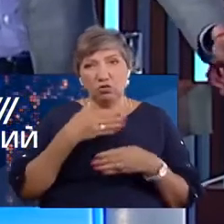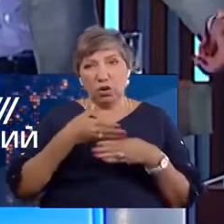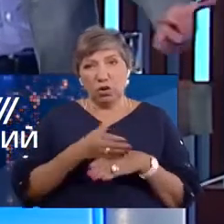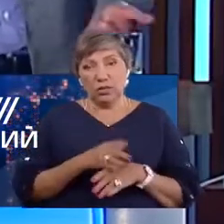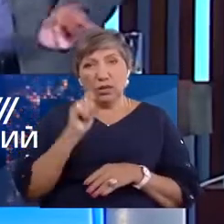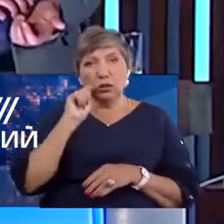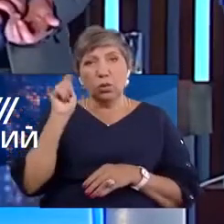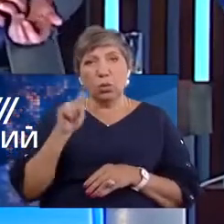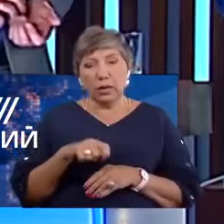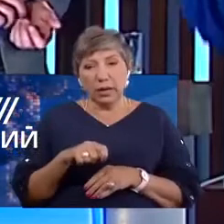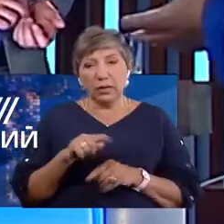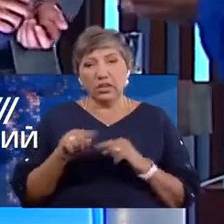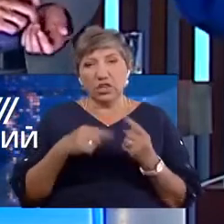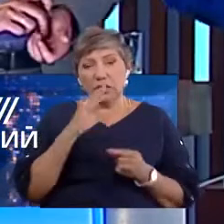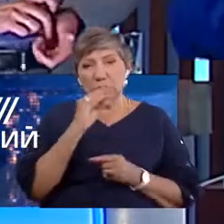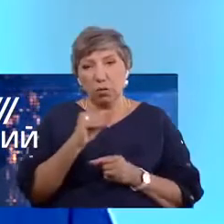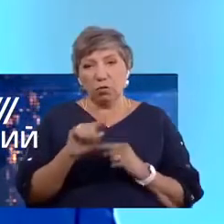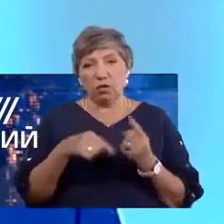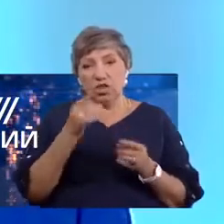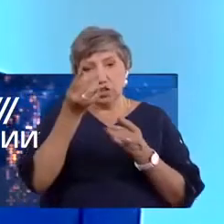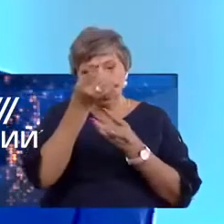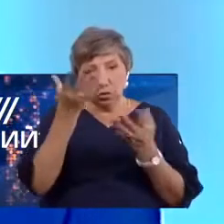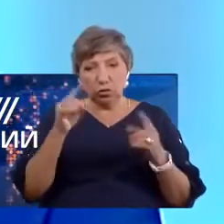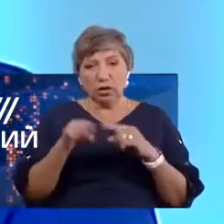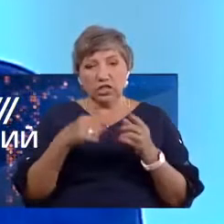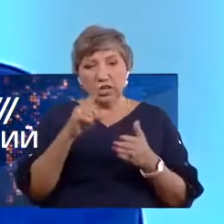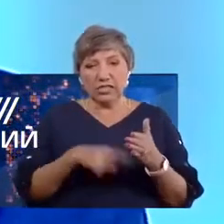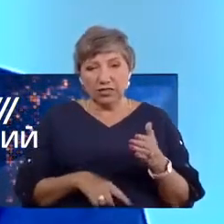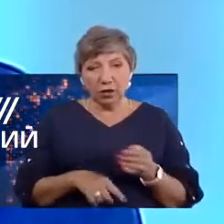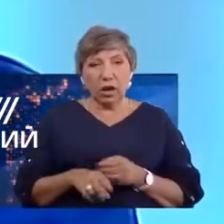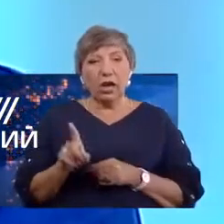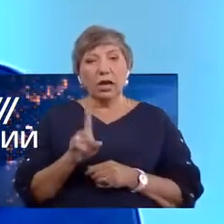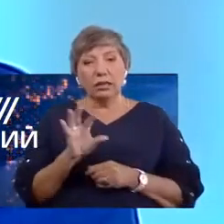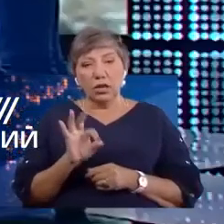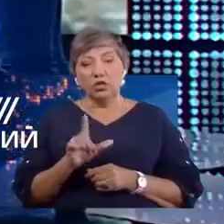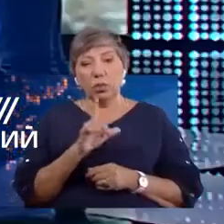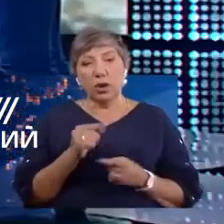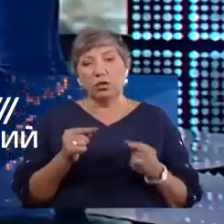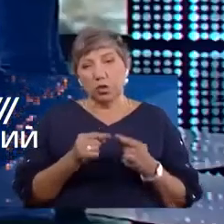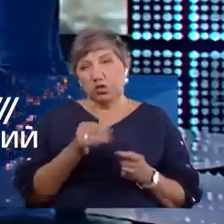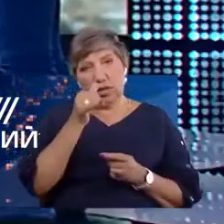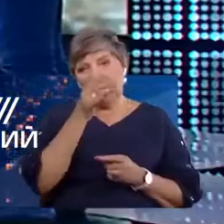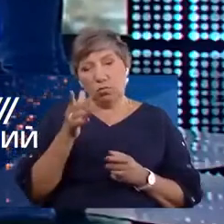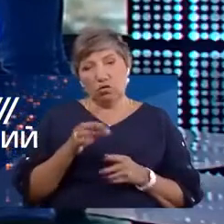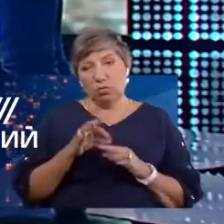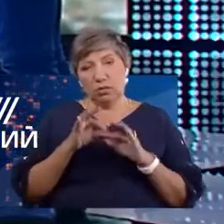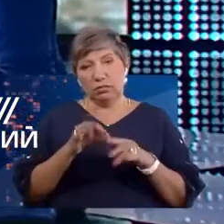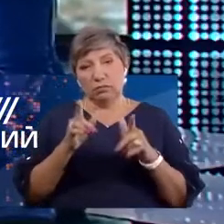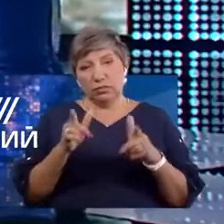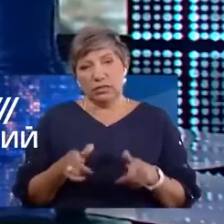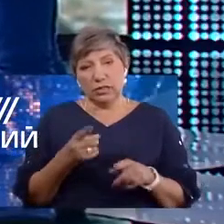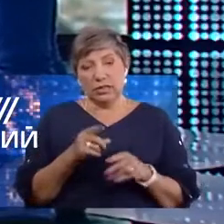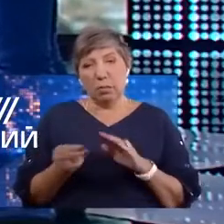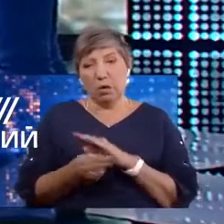розколоти Україну через мову, через культуру, через віру. На що ми точно не можемо вестися на ті